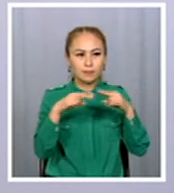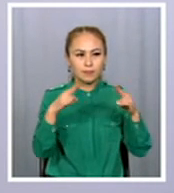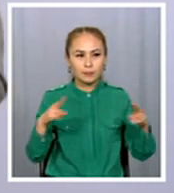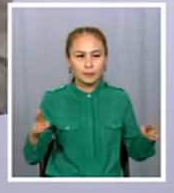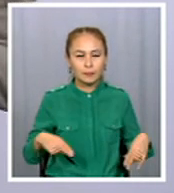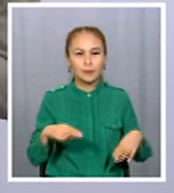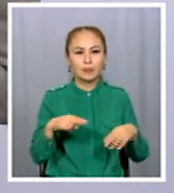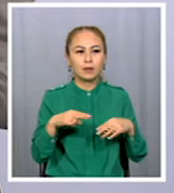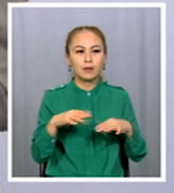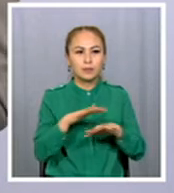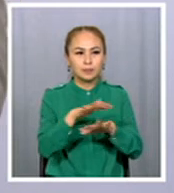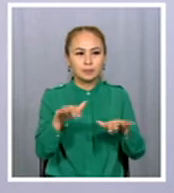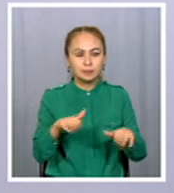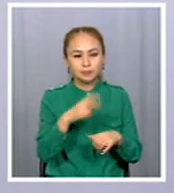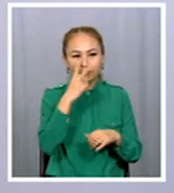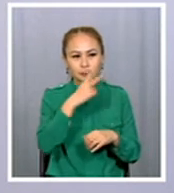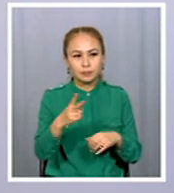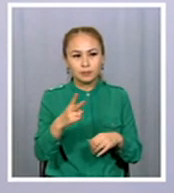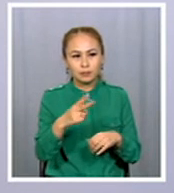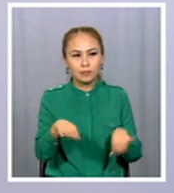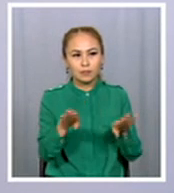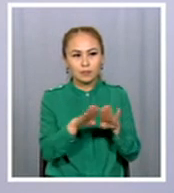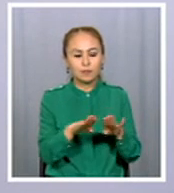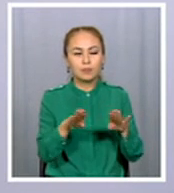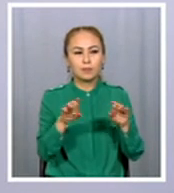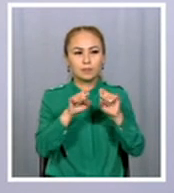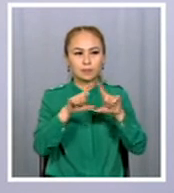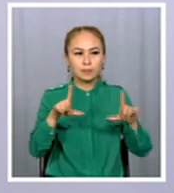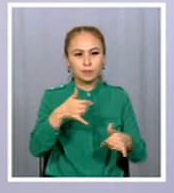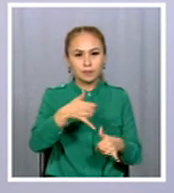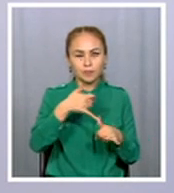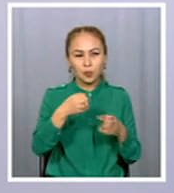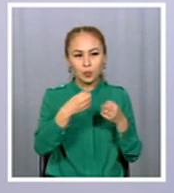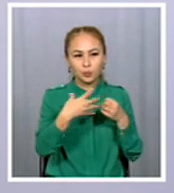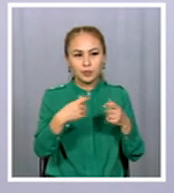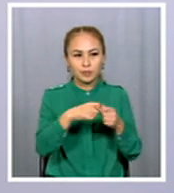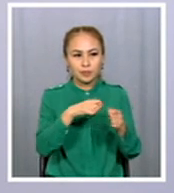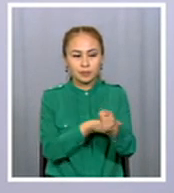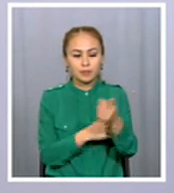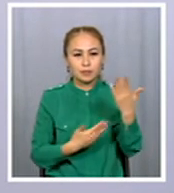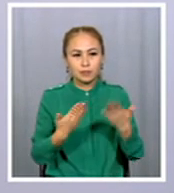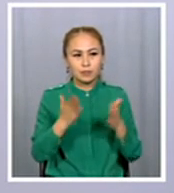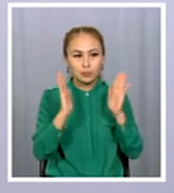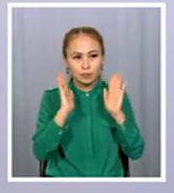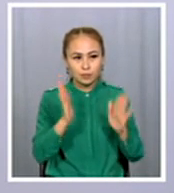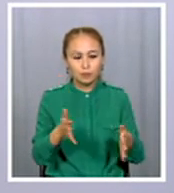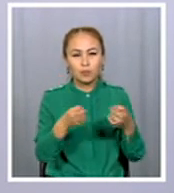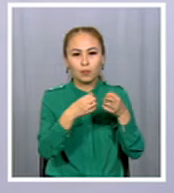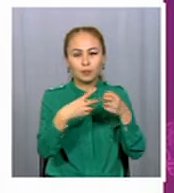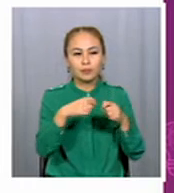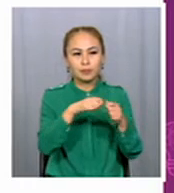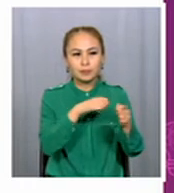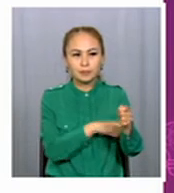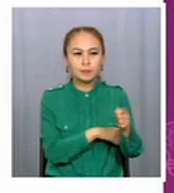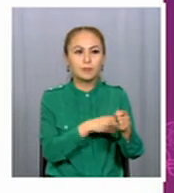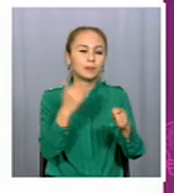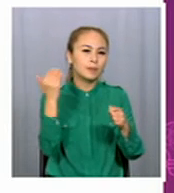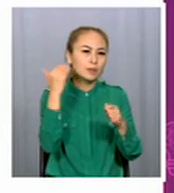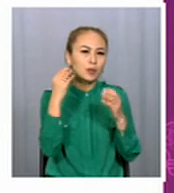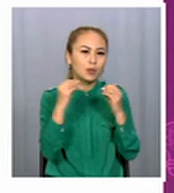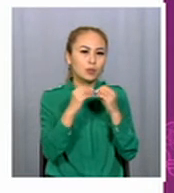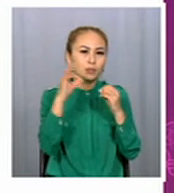болар. Сонда мына мектептің биіктігі 15 метр болса, сол 15 метр шаманың